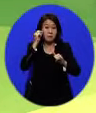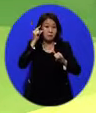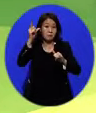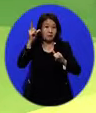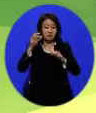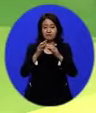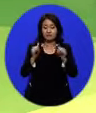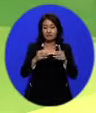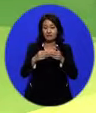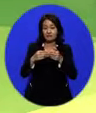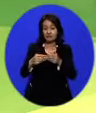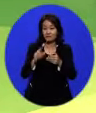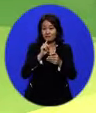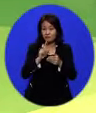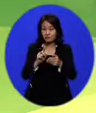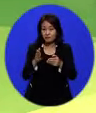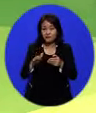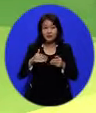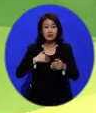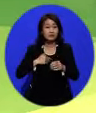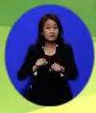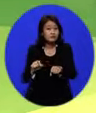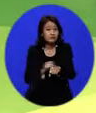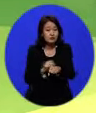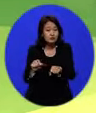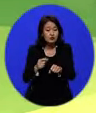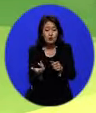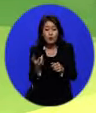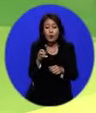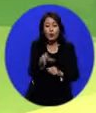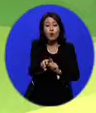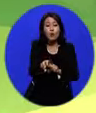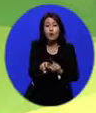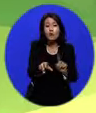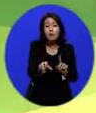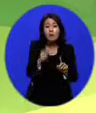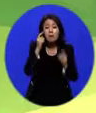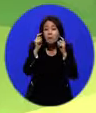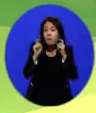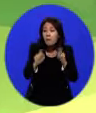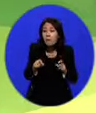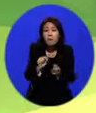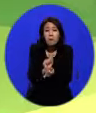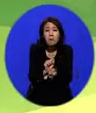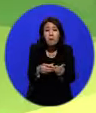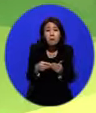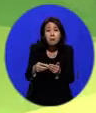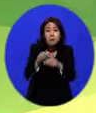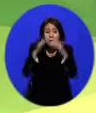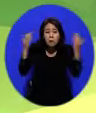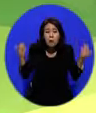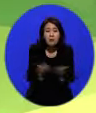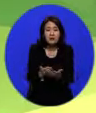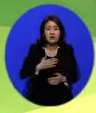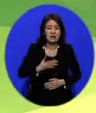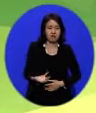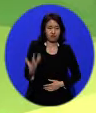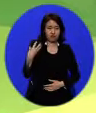리더로 이렇게 나눠요. 근데 나누는데 어떻게 제가 적용을 하냐면 이 멍청한 리더는 모든 걸 자기가 다